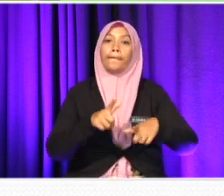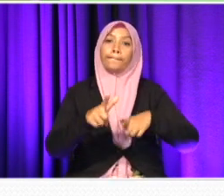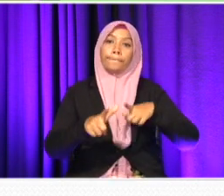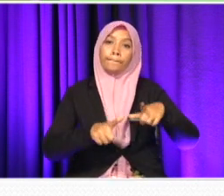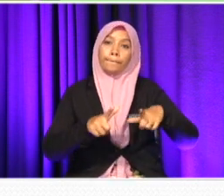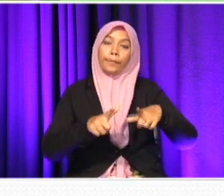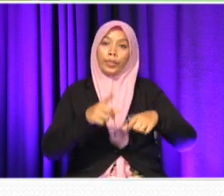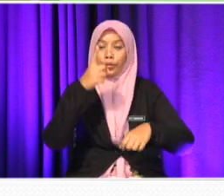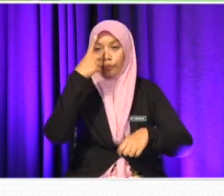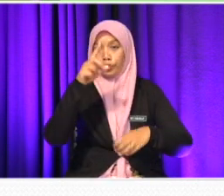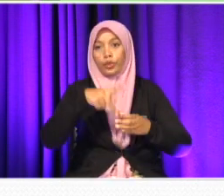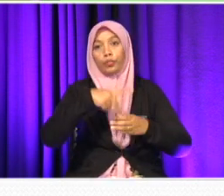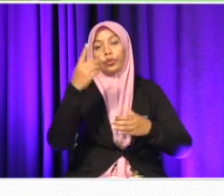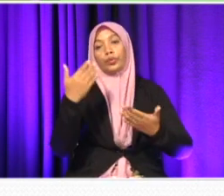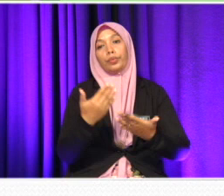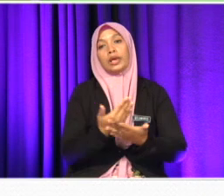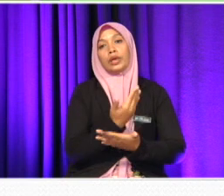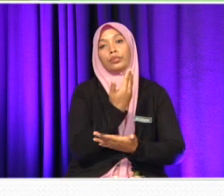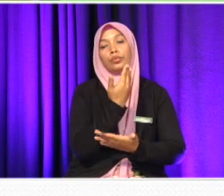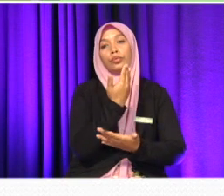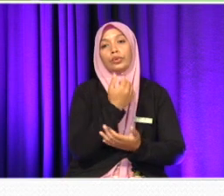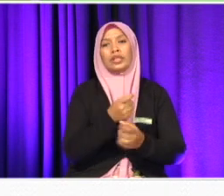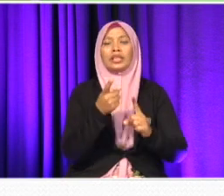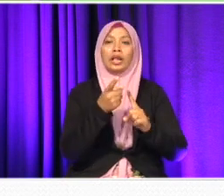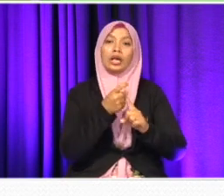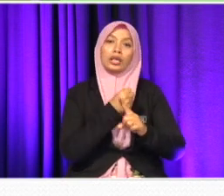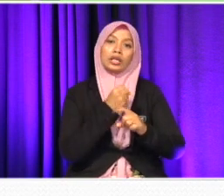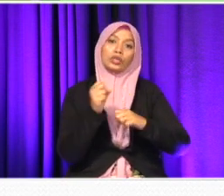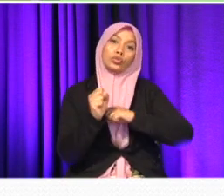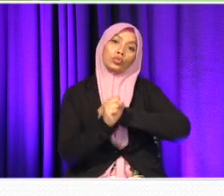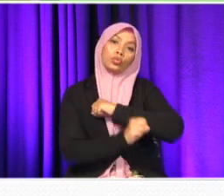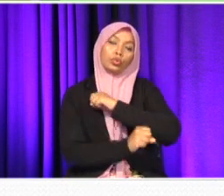dan khususnya dari sudut eee sumber manusia